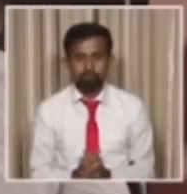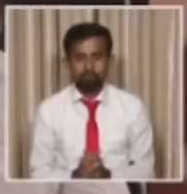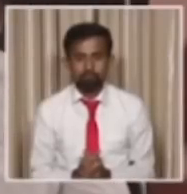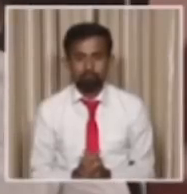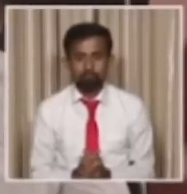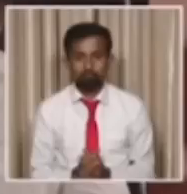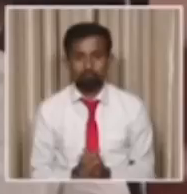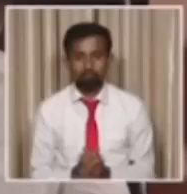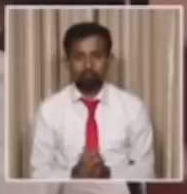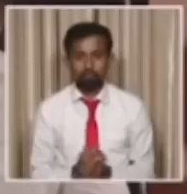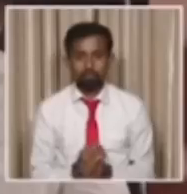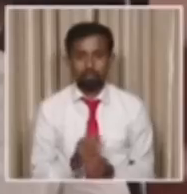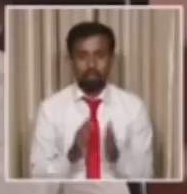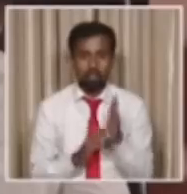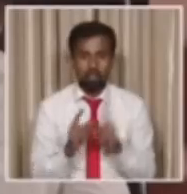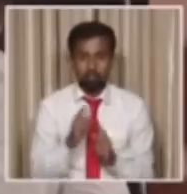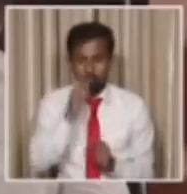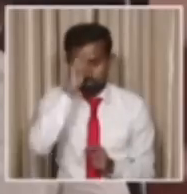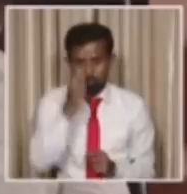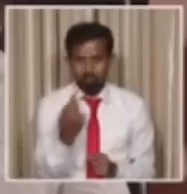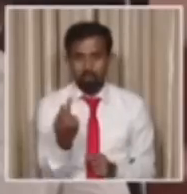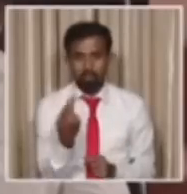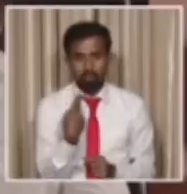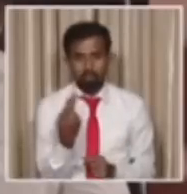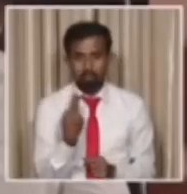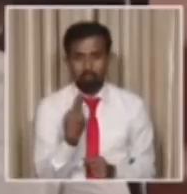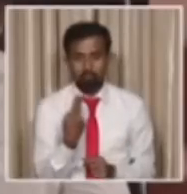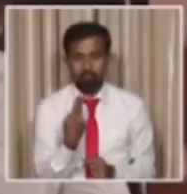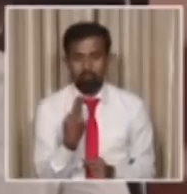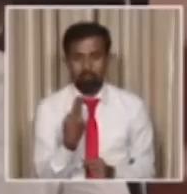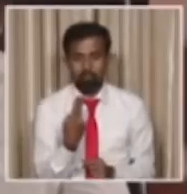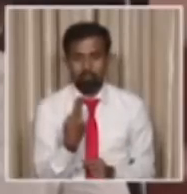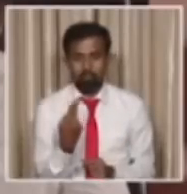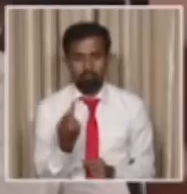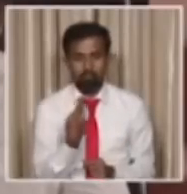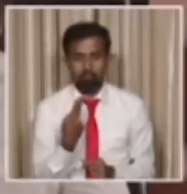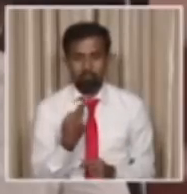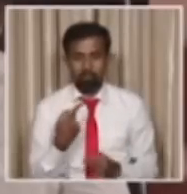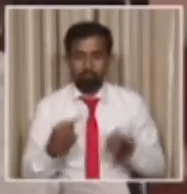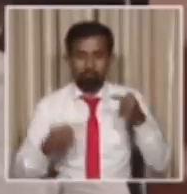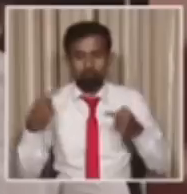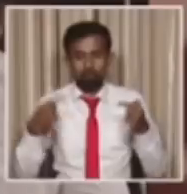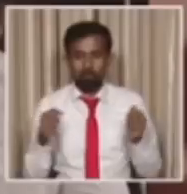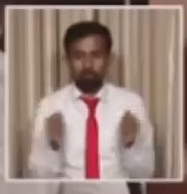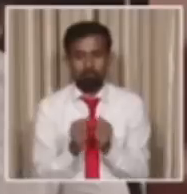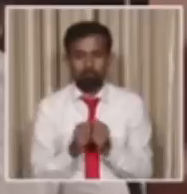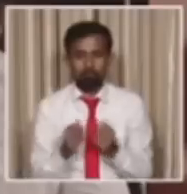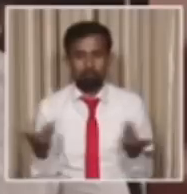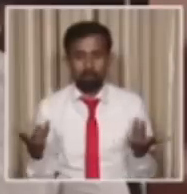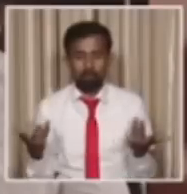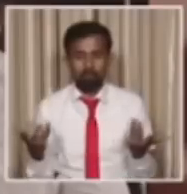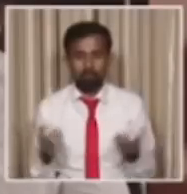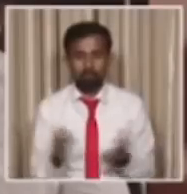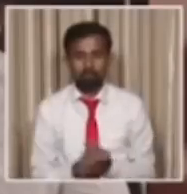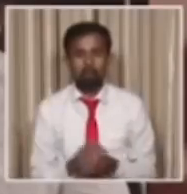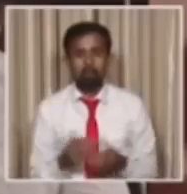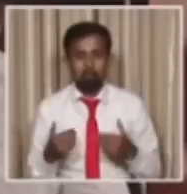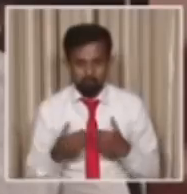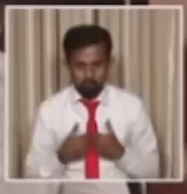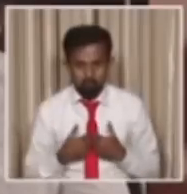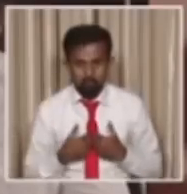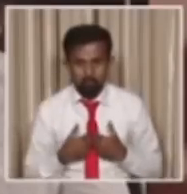මද්දුම් බණ්ඩාර එමතුමා අපි දෙන්න මේක අපි දෙන්නට අපි දෙන්න මේකට විවාද කළා වැඩක් නැහැ හරි